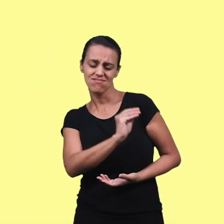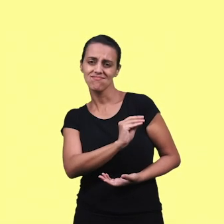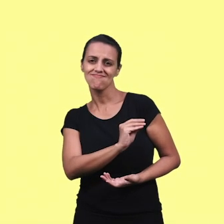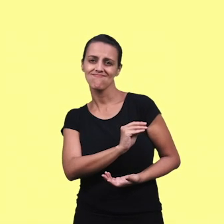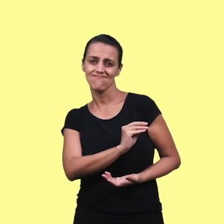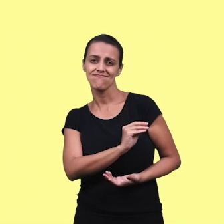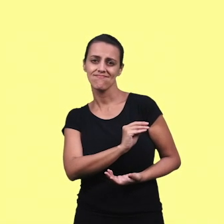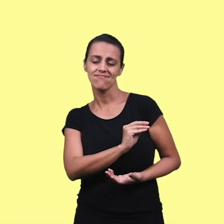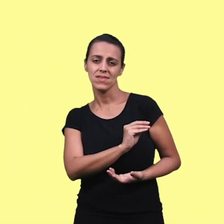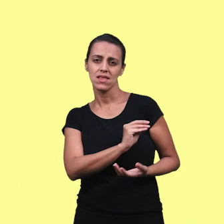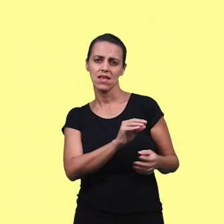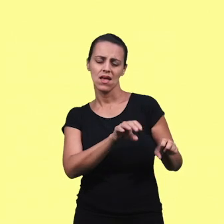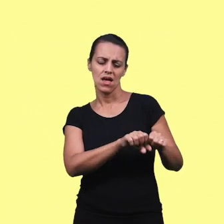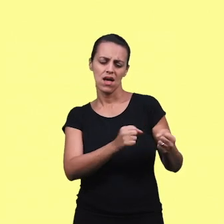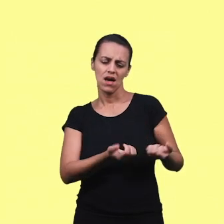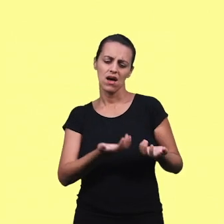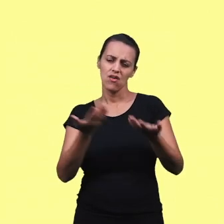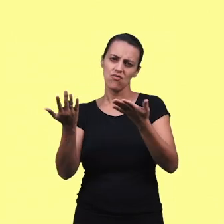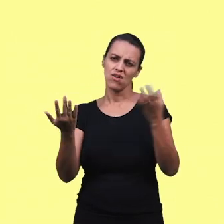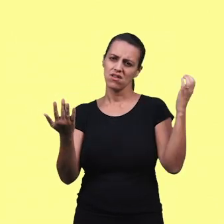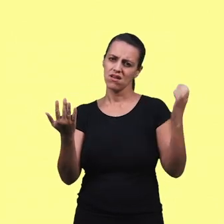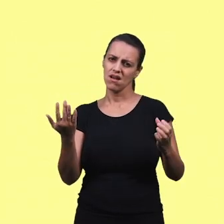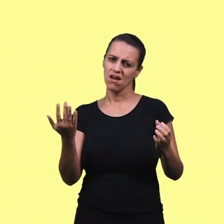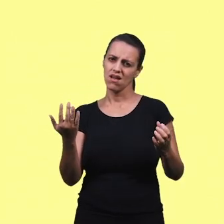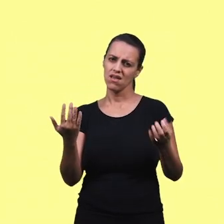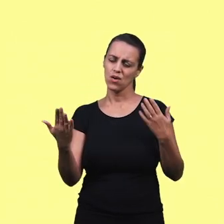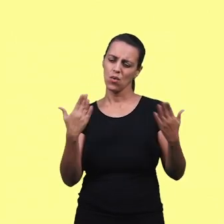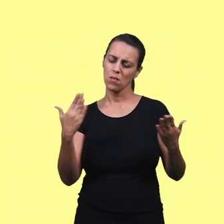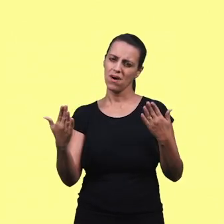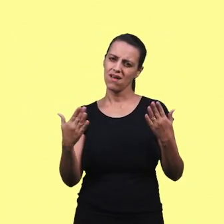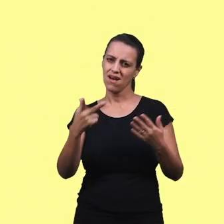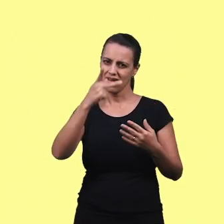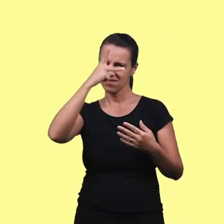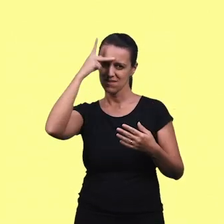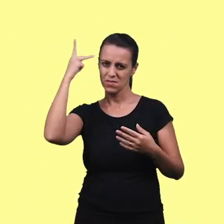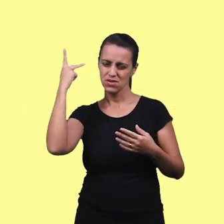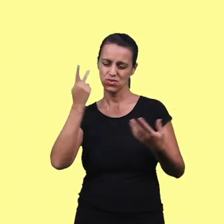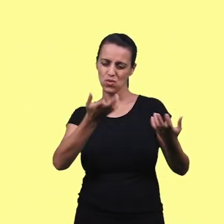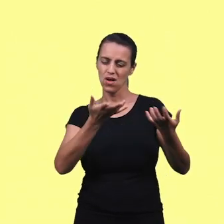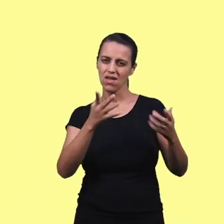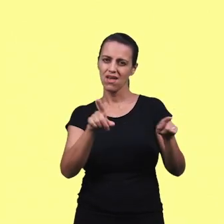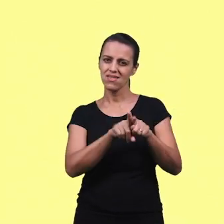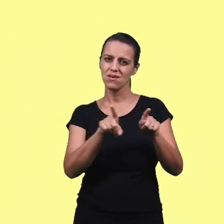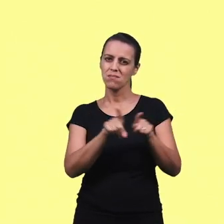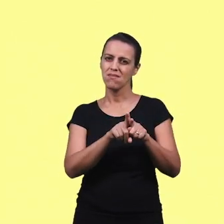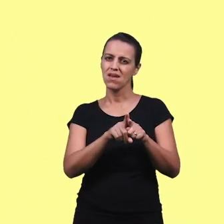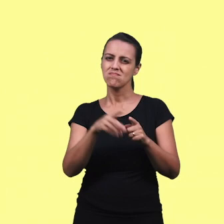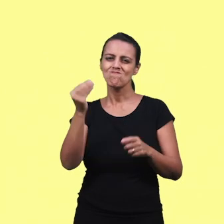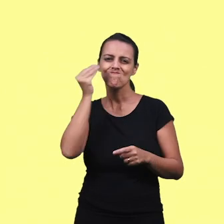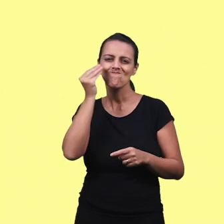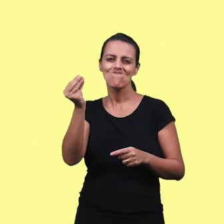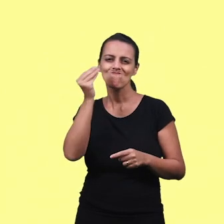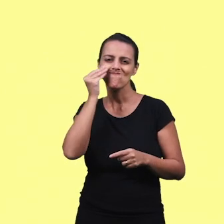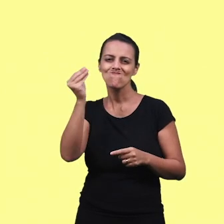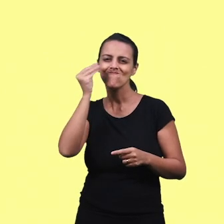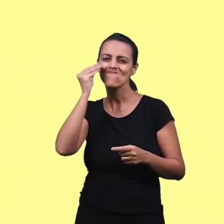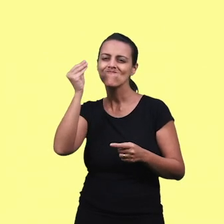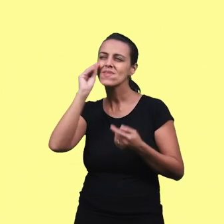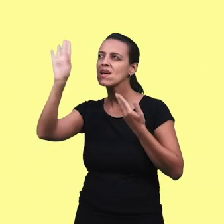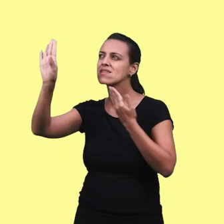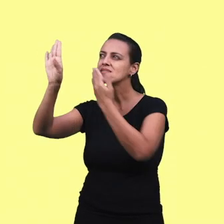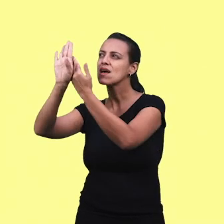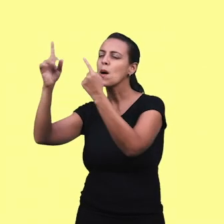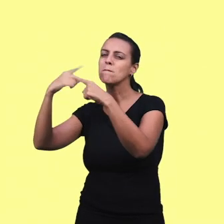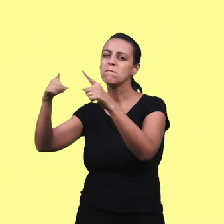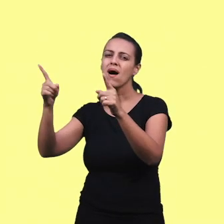son offrande. L'offrande de Caïn représente pour nous et que beaucoup veulent aussi s'approcher de Dieu